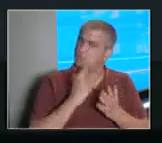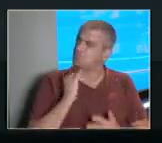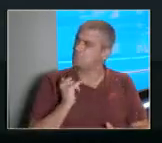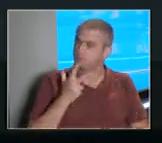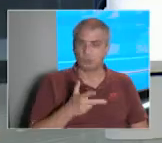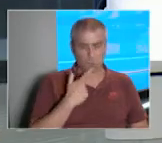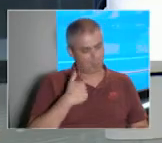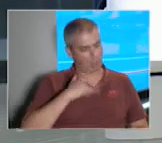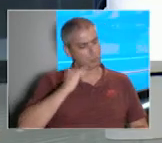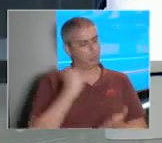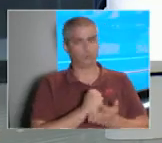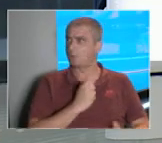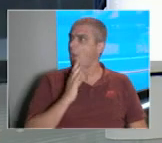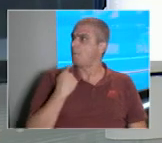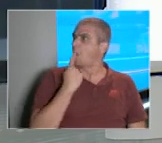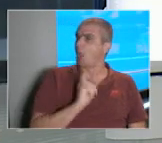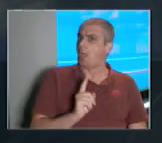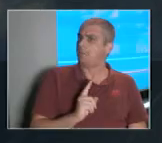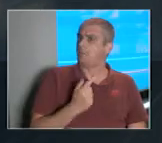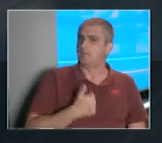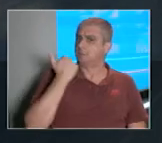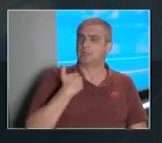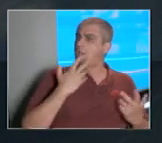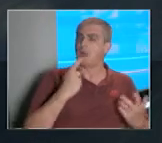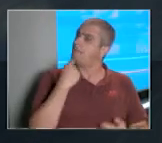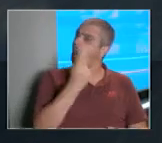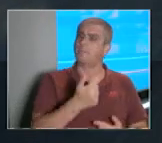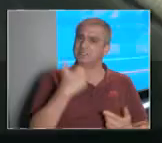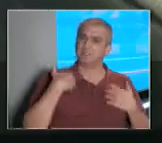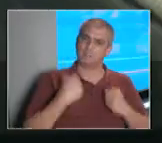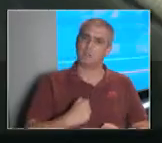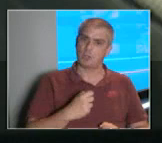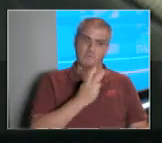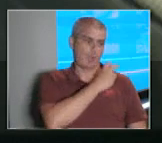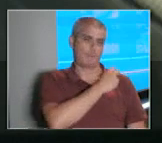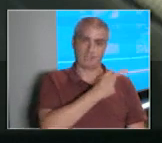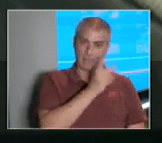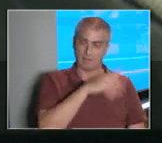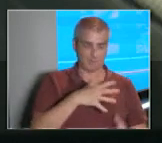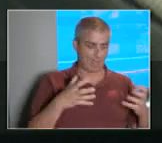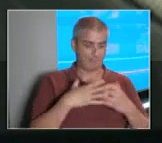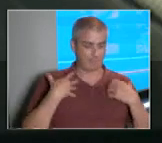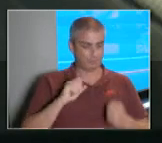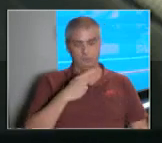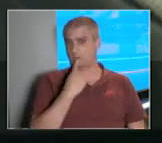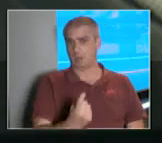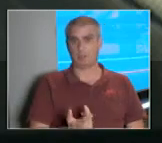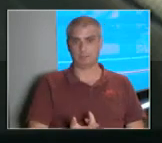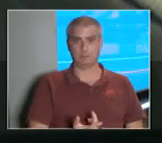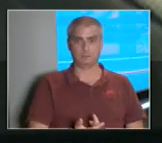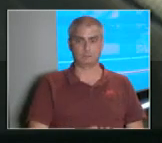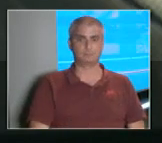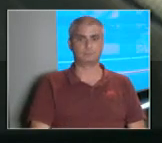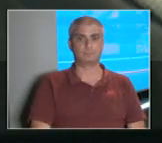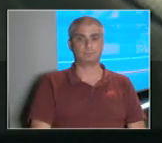אומר, אני השארתי. אומרת, אז למה לא גילית לא לשר... יכול לגלות סוד מדינה. למה לא גילית לשר הביטחון ולרמטכ"ל, וגם לקבינט, הוא צריך לגלות, זה צריך לעבור אישור